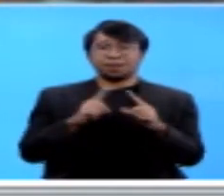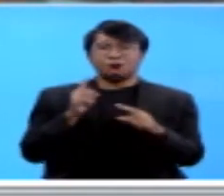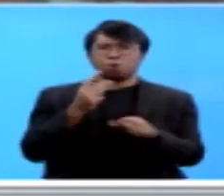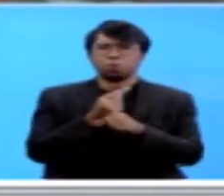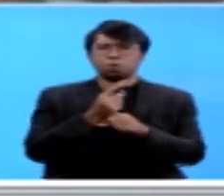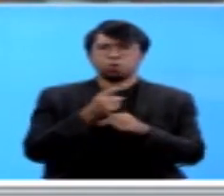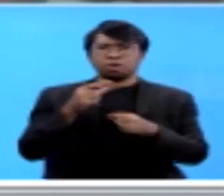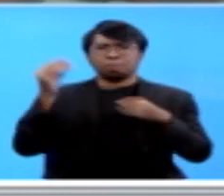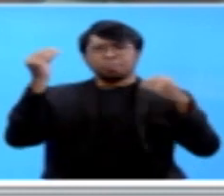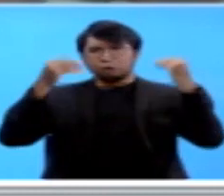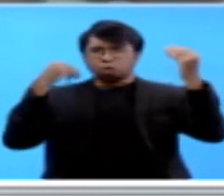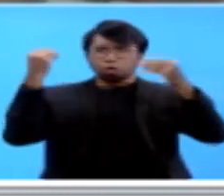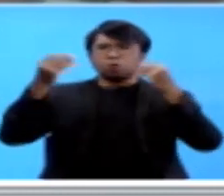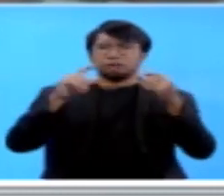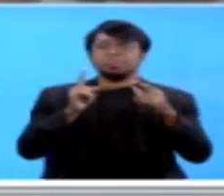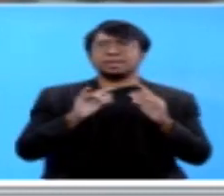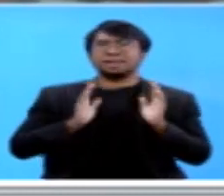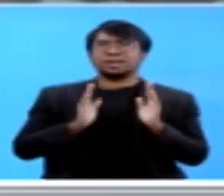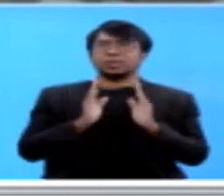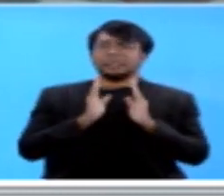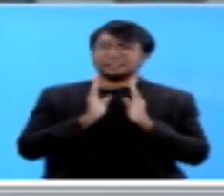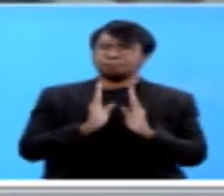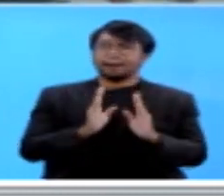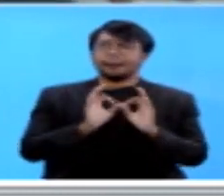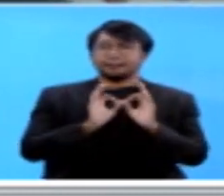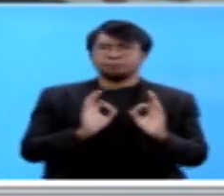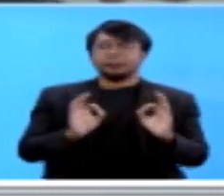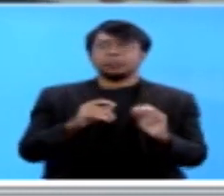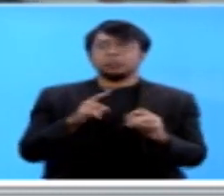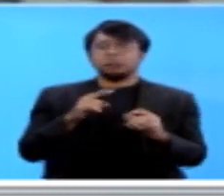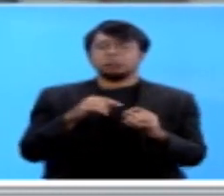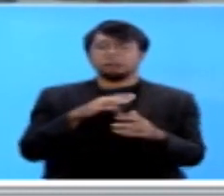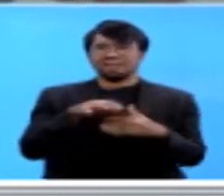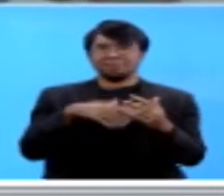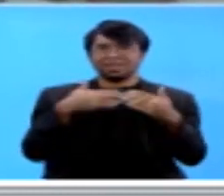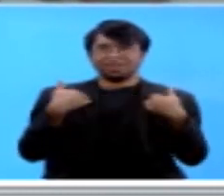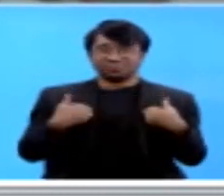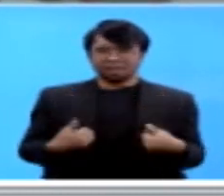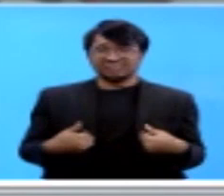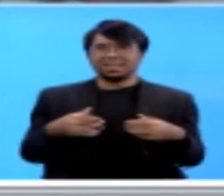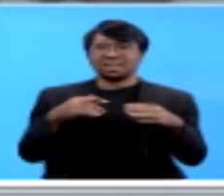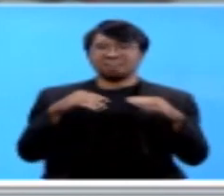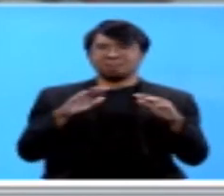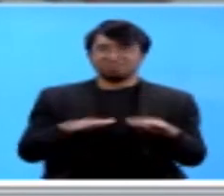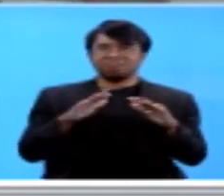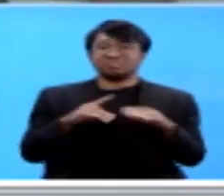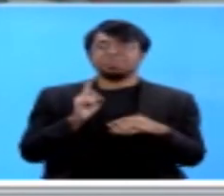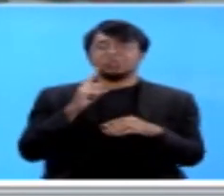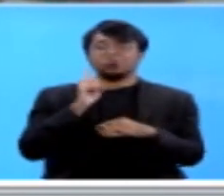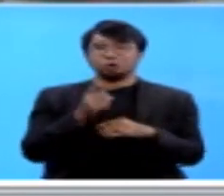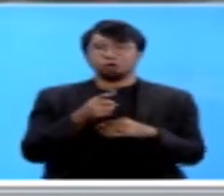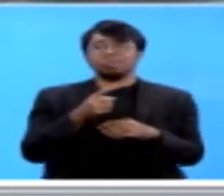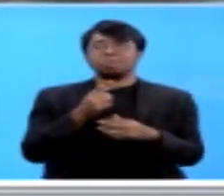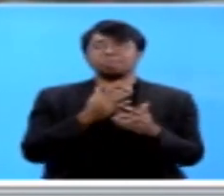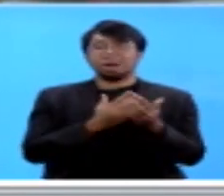menerapkan disiplin dengan aturan-aturan tertentu tadi fisik, nanti dituduhnya guru melakukan pelanggaran, melakukan kekerasan terhadap